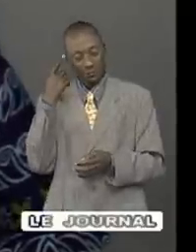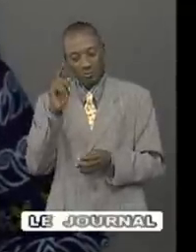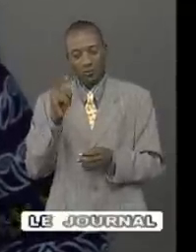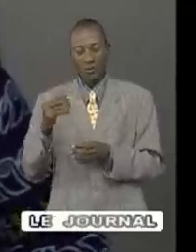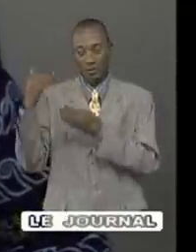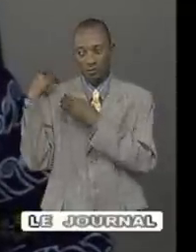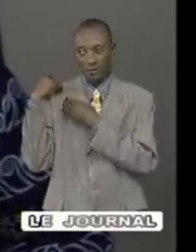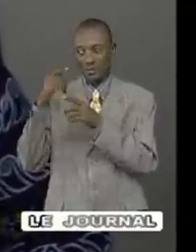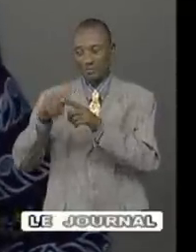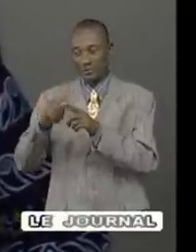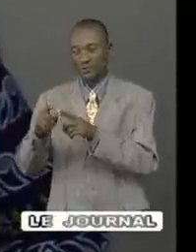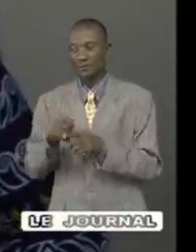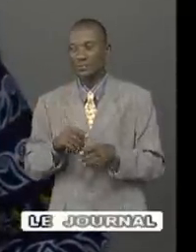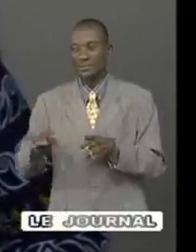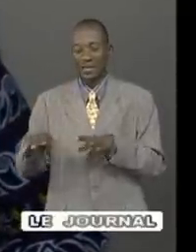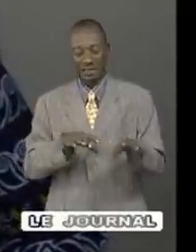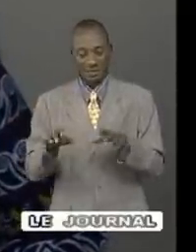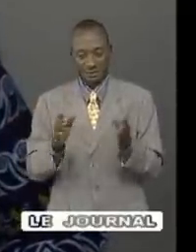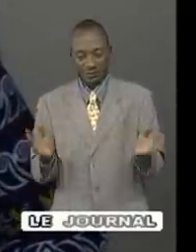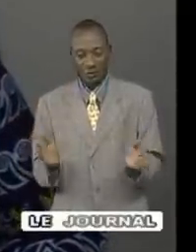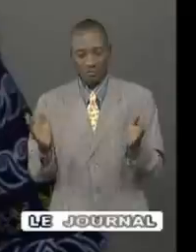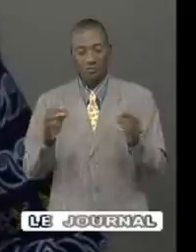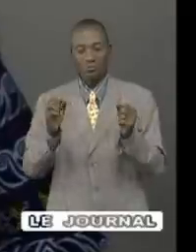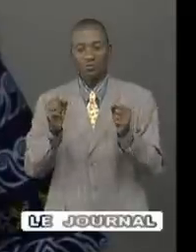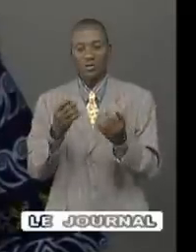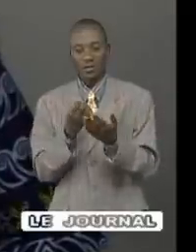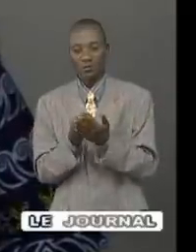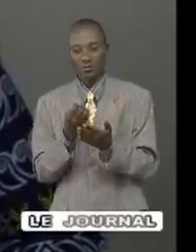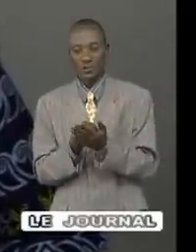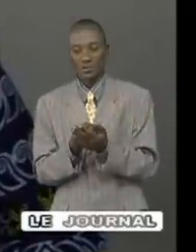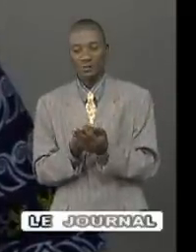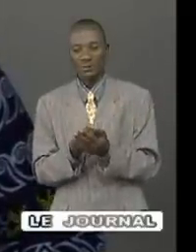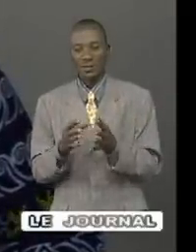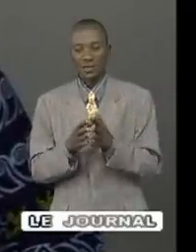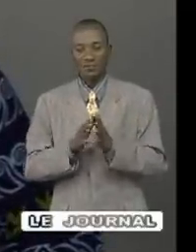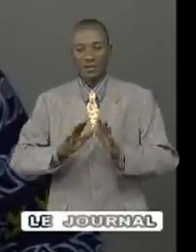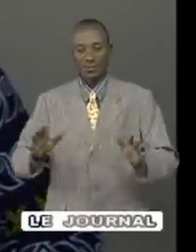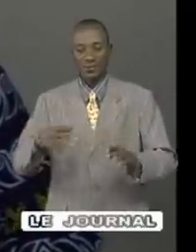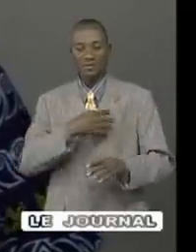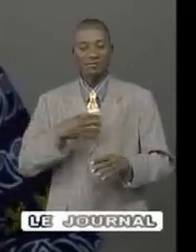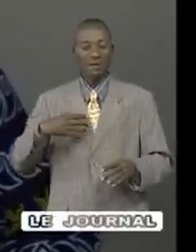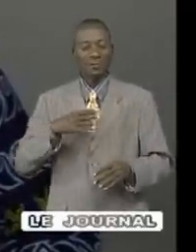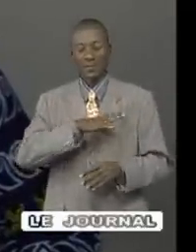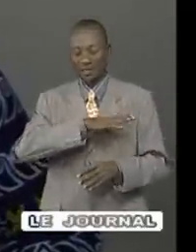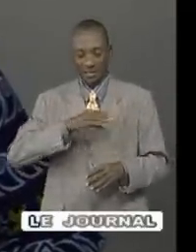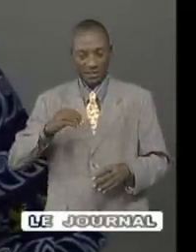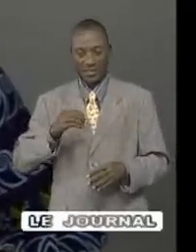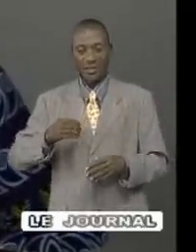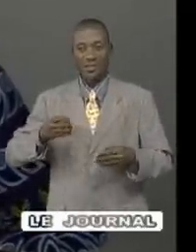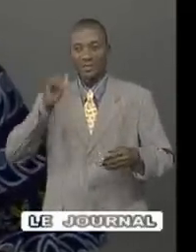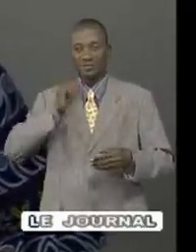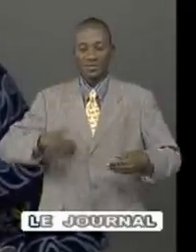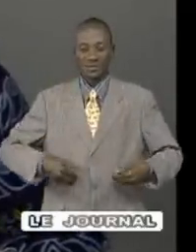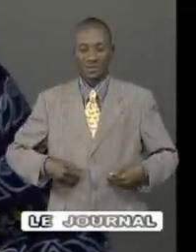des activités de renforcement du pouvoir économique et des capacités des femmes et de la jeune fille, des séminaires et